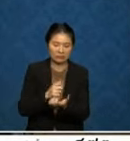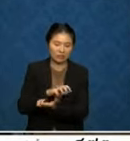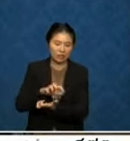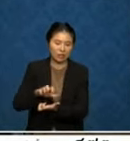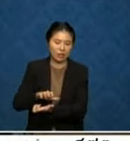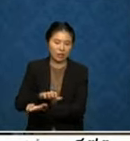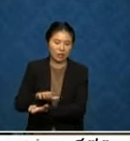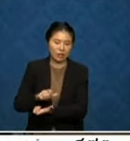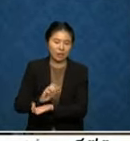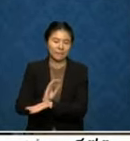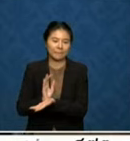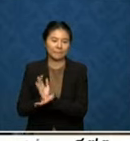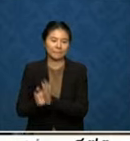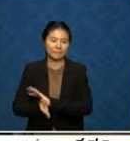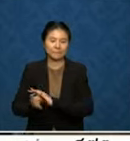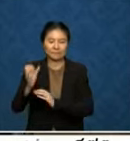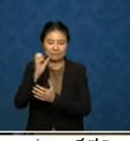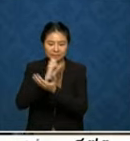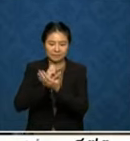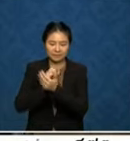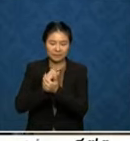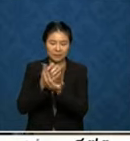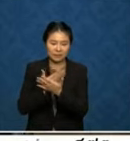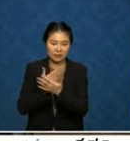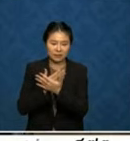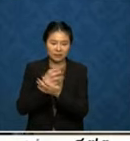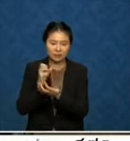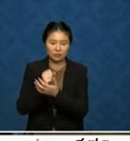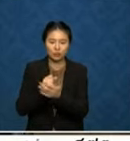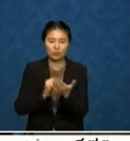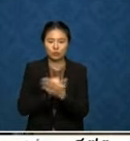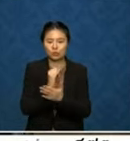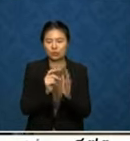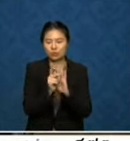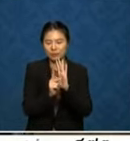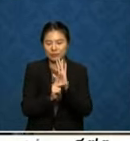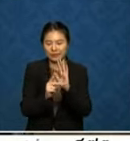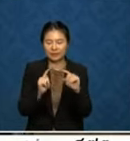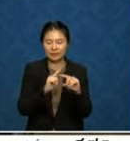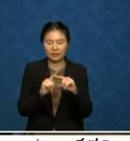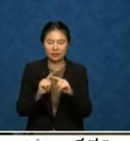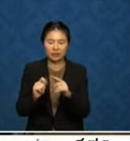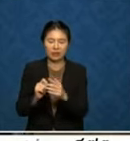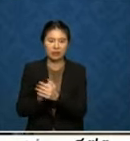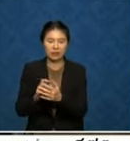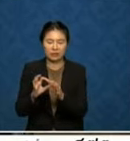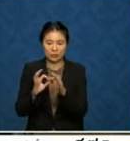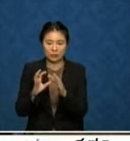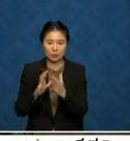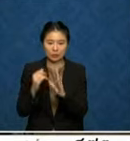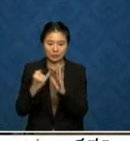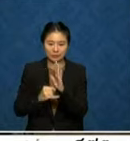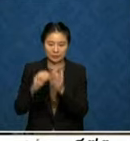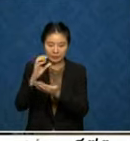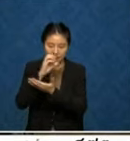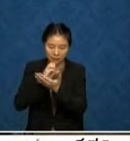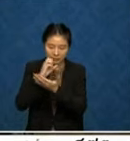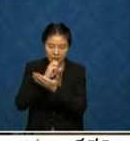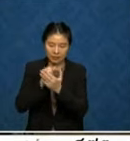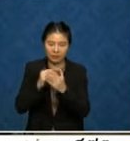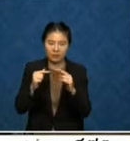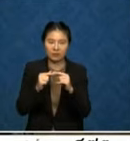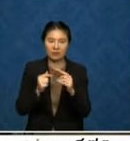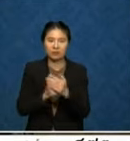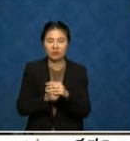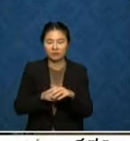ค่ะและดิฉันในฐานะเลขานุการประจำคณะกรรมการปปง.และยาเสพติดเนี่ยก็ได้รับเรื่องของการสอบทุจริต